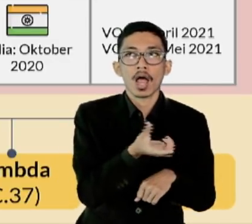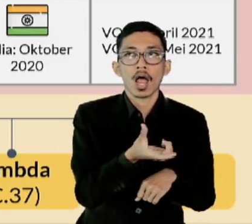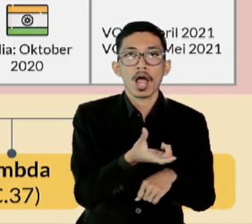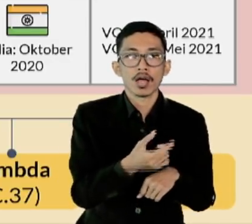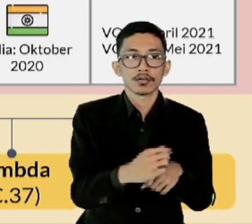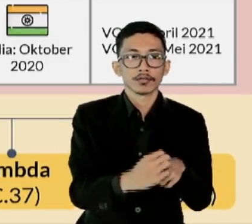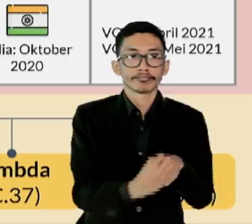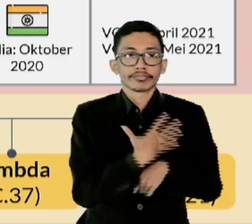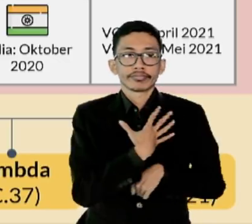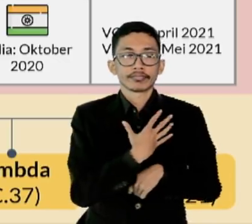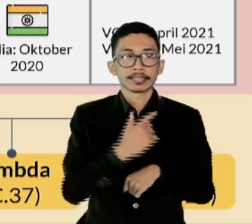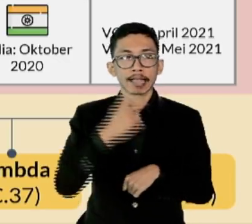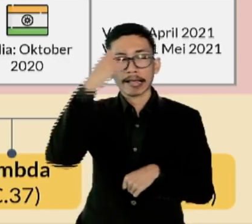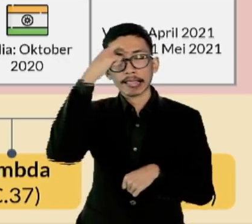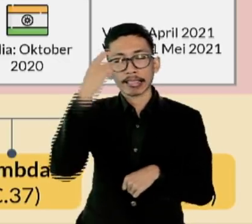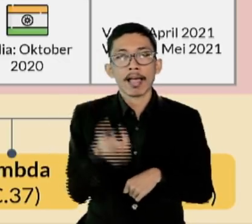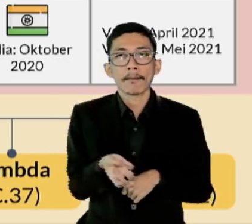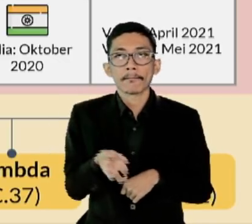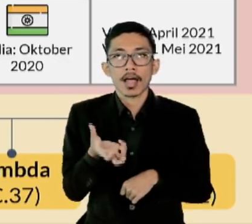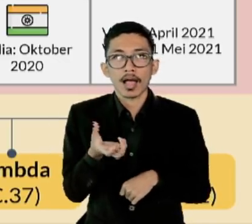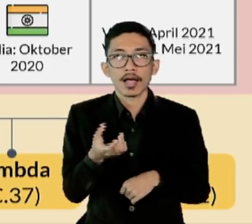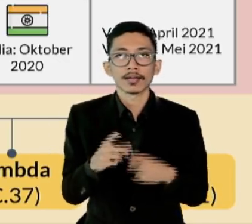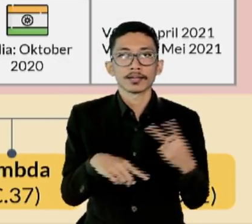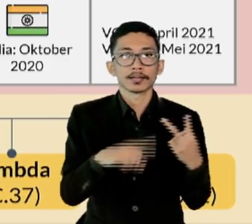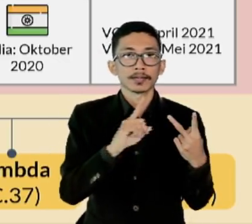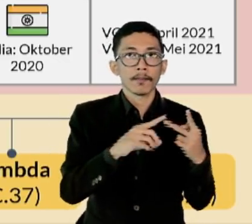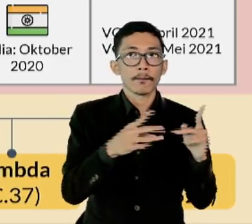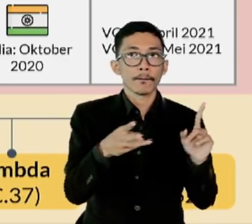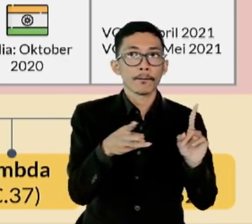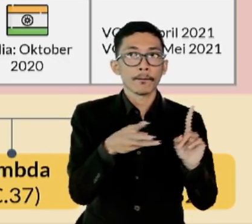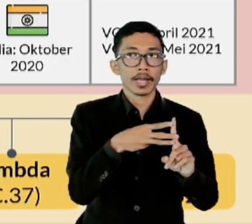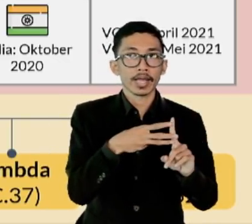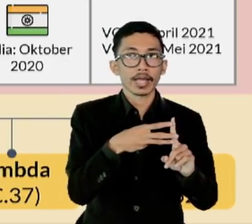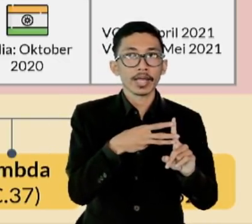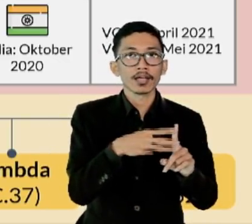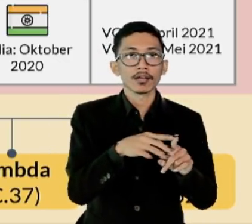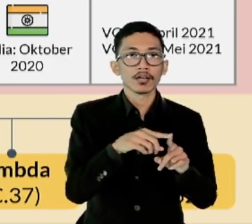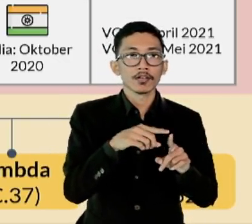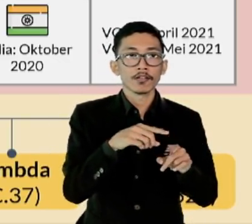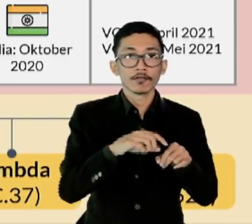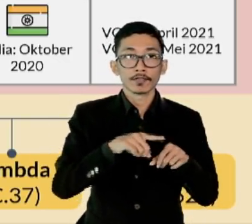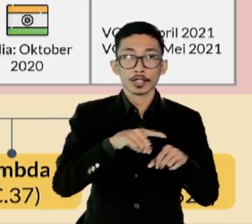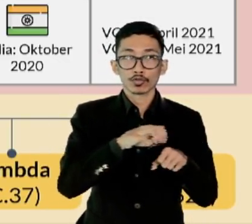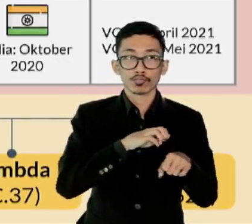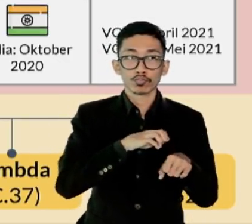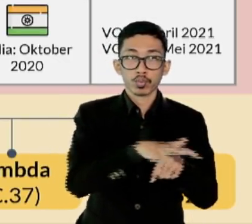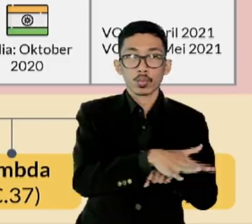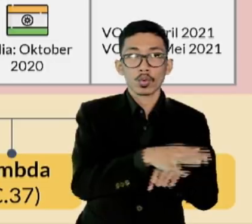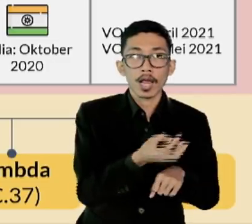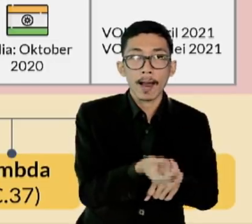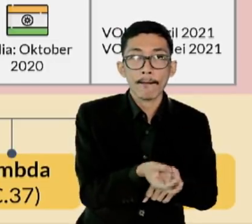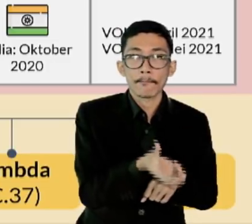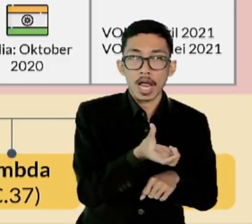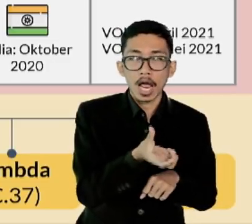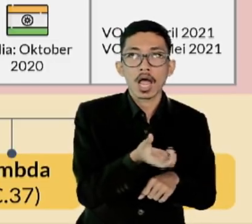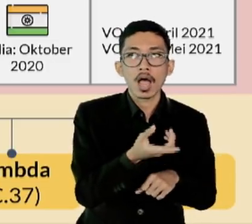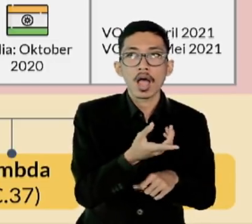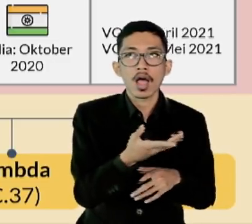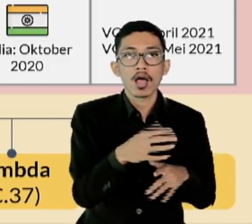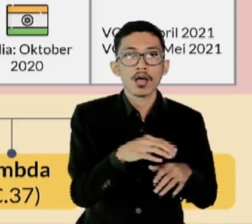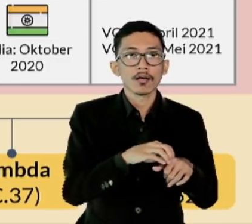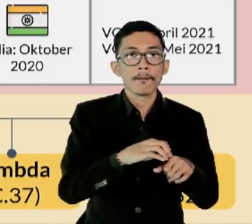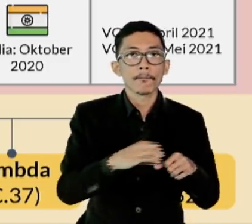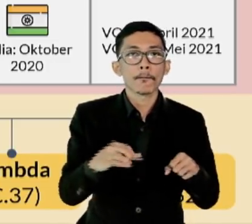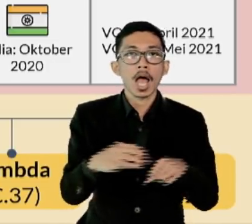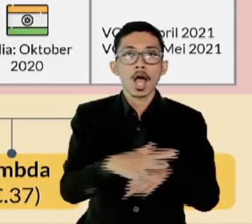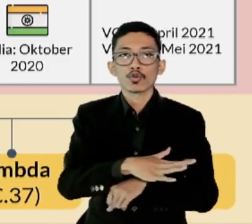gejala. Varian beta dan gamma bersifat lebih menular serta meningkatkan risiko kebutuhan perawatan di rumah